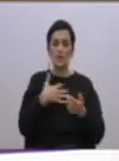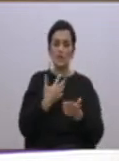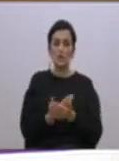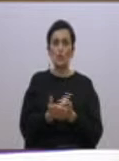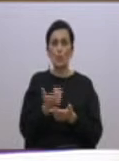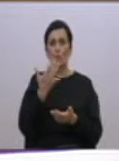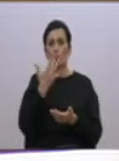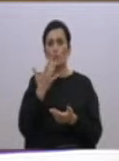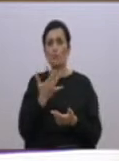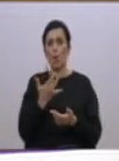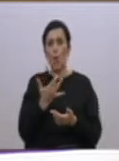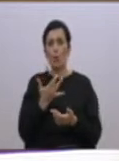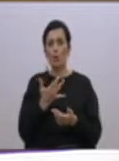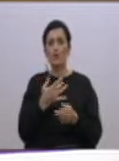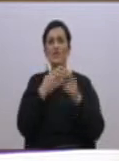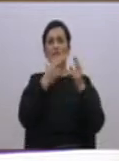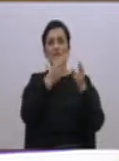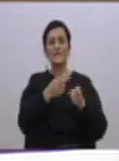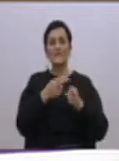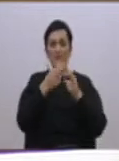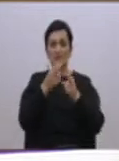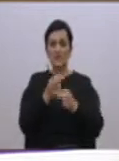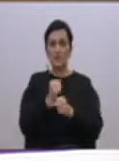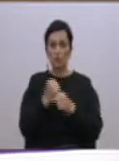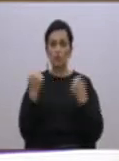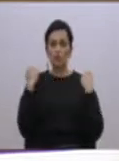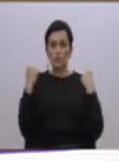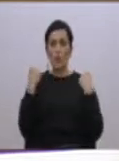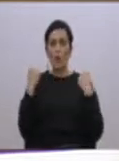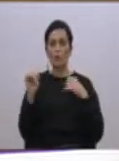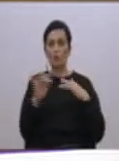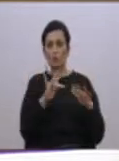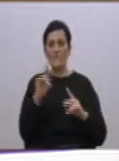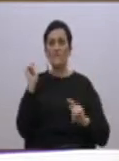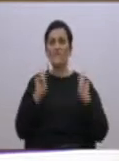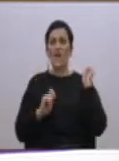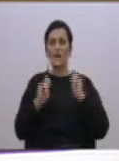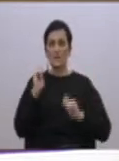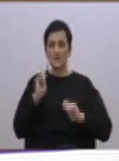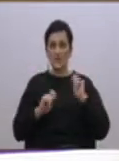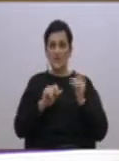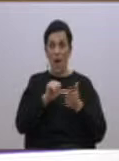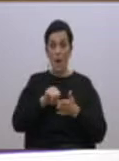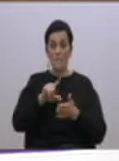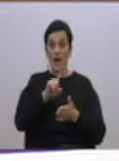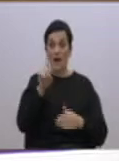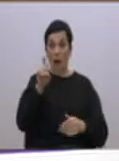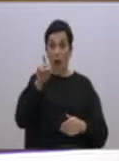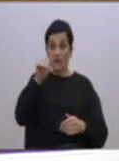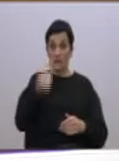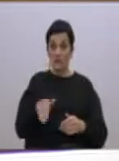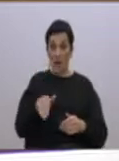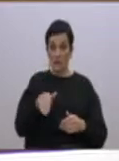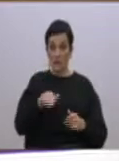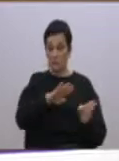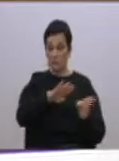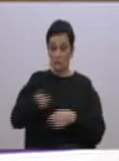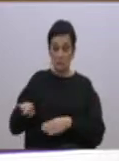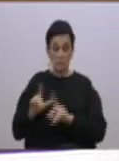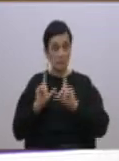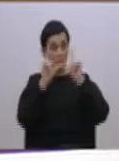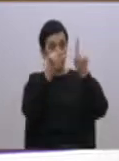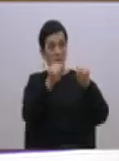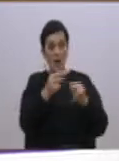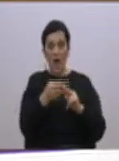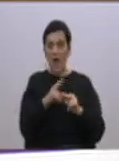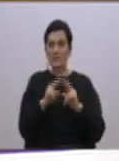პოლიტიკური ვიზიტების კეთება, სპორტული ღონისძიებები, ფესტივალის ესწრება, მაგრამ ახლა 100,000 რომ გავიდა, ეს ანიშნავს იმას, რომ